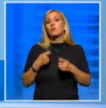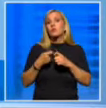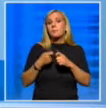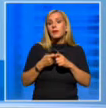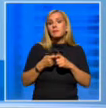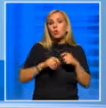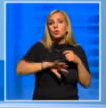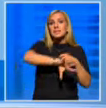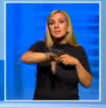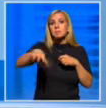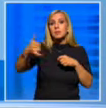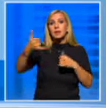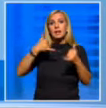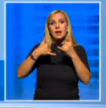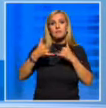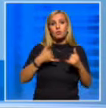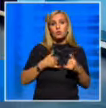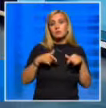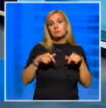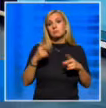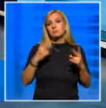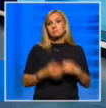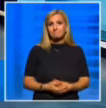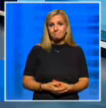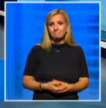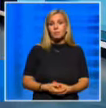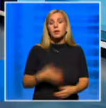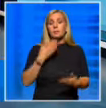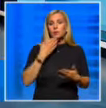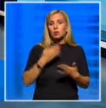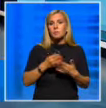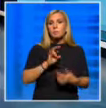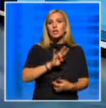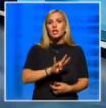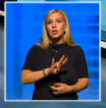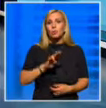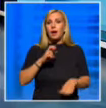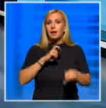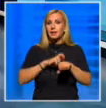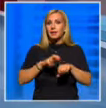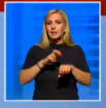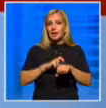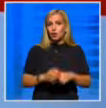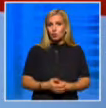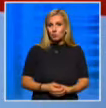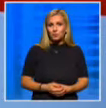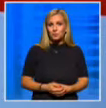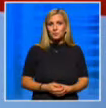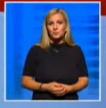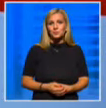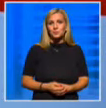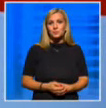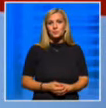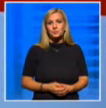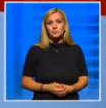че Пеевски има роля, която е съществена. Николай Денков, председател на парламентарната група на Продължаваме промяната Демократична България. Благодаря за това, че